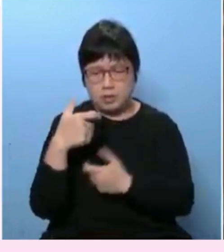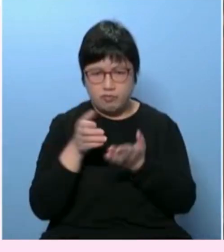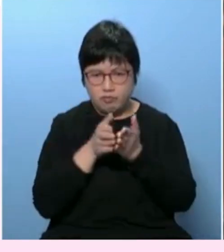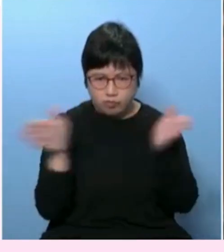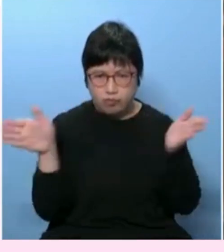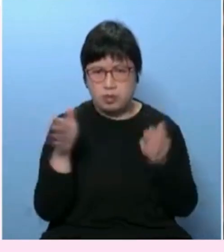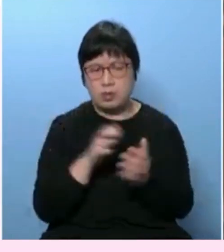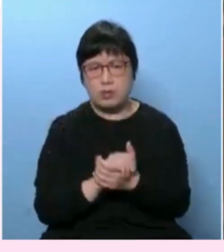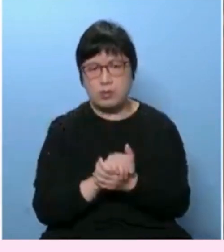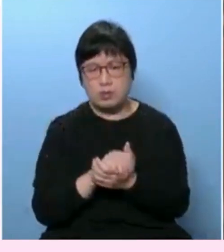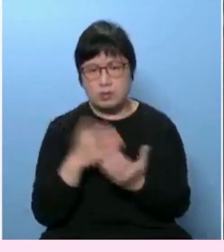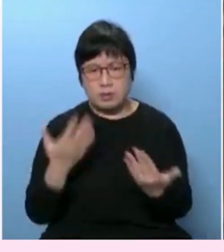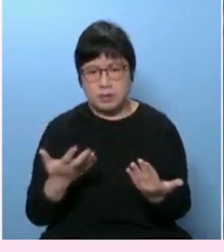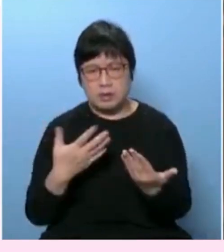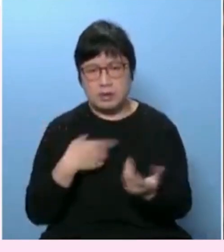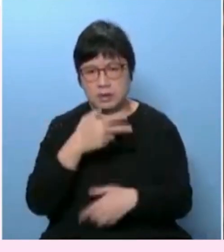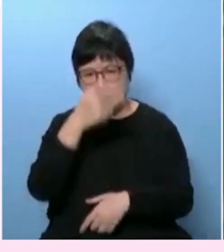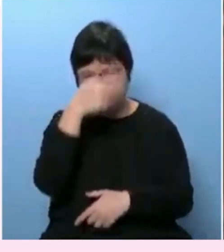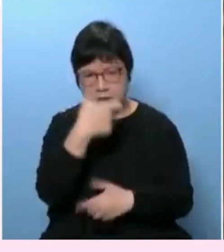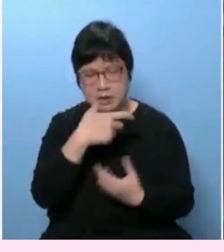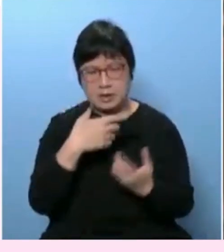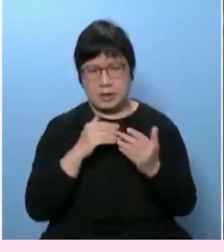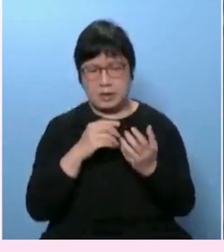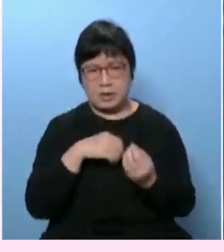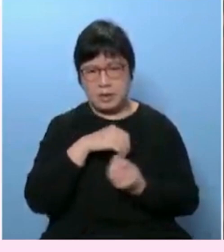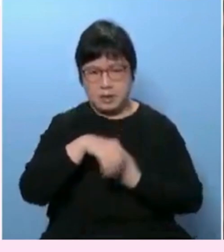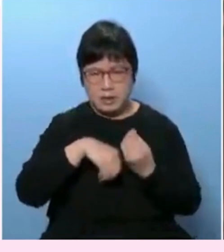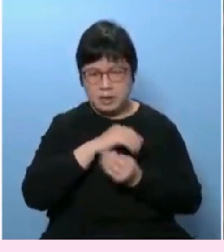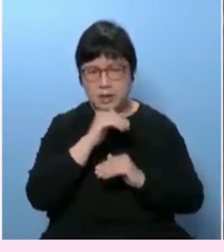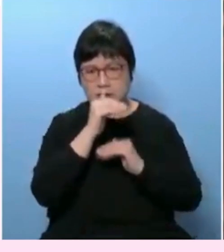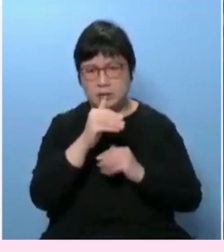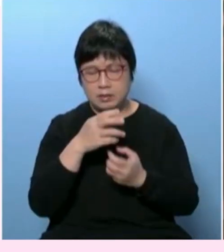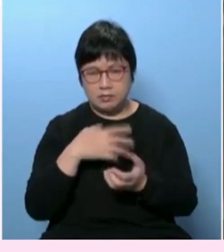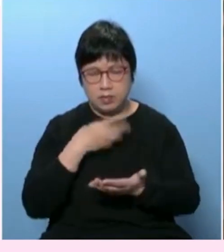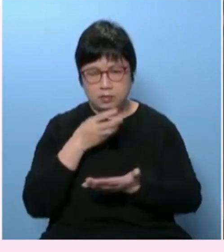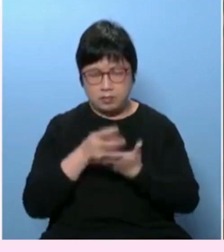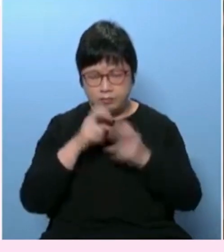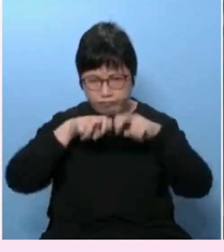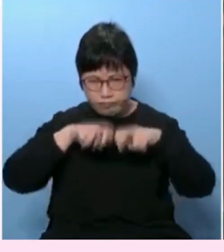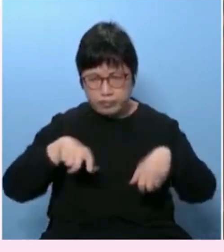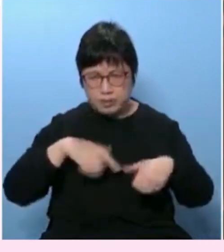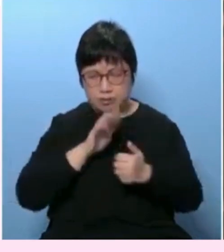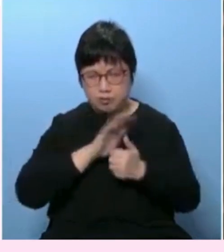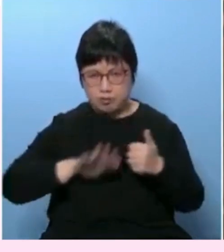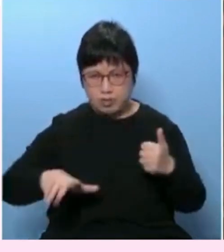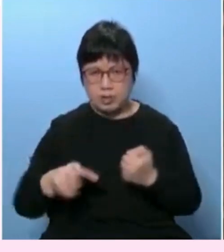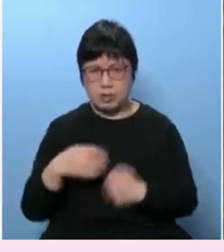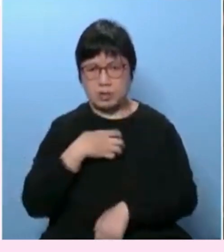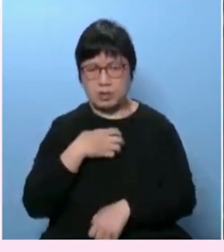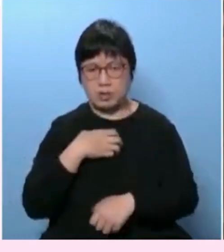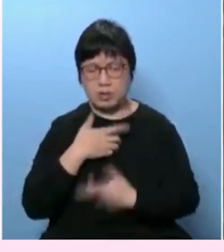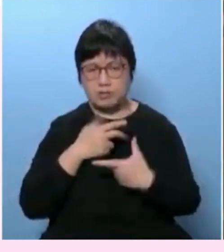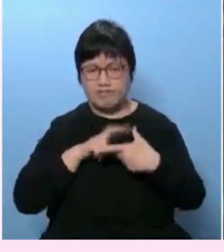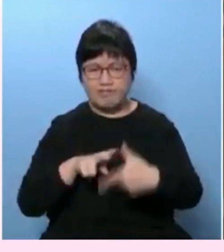施，面對我們現在有限的公共資源，我們經小心分析是建議所帶來的影響之後，認為是不